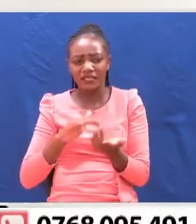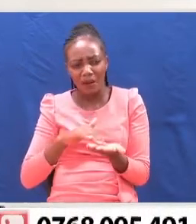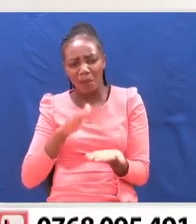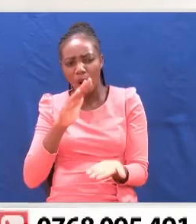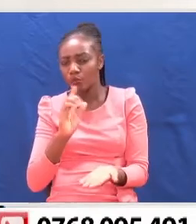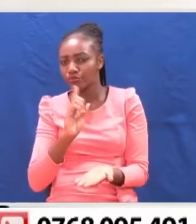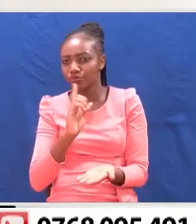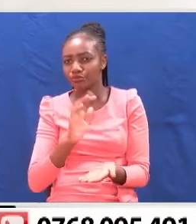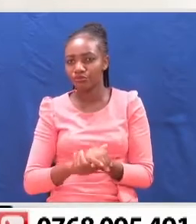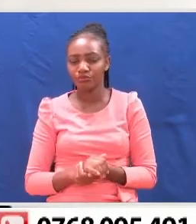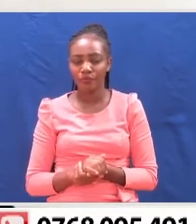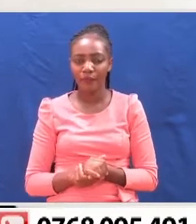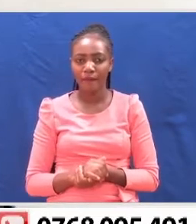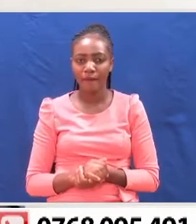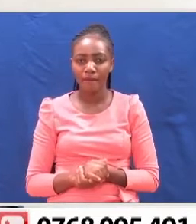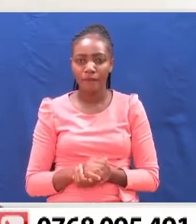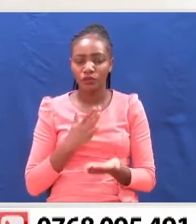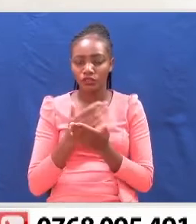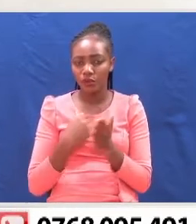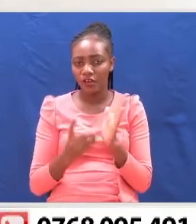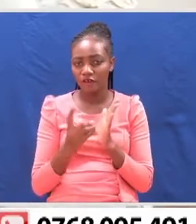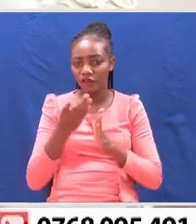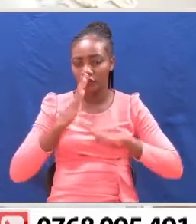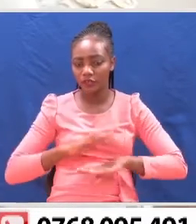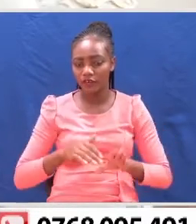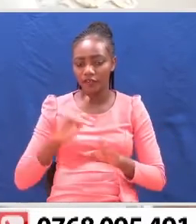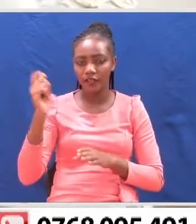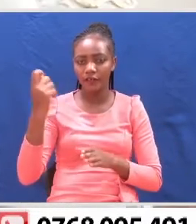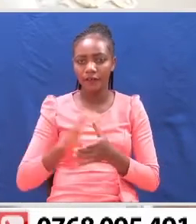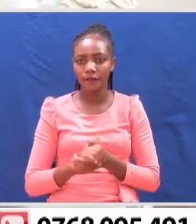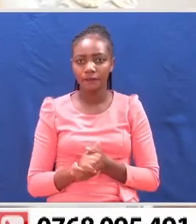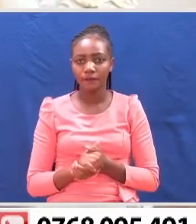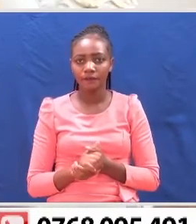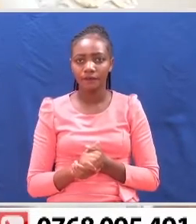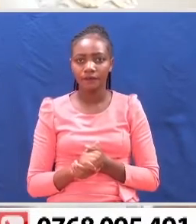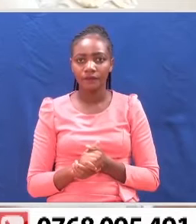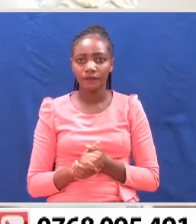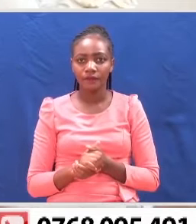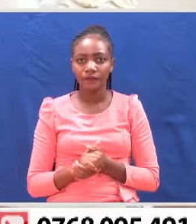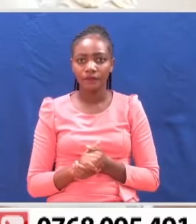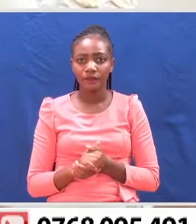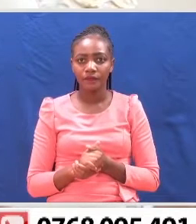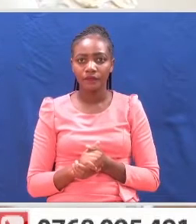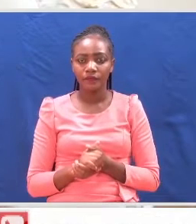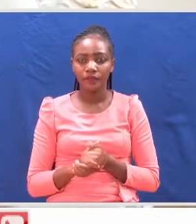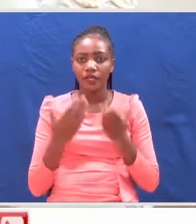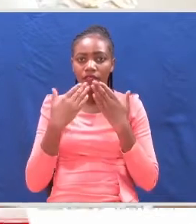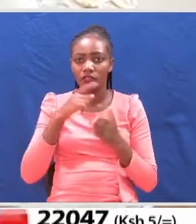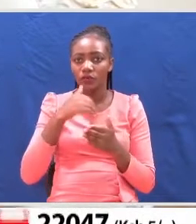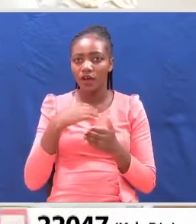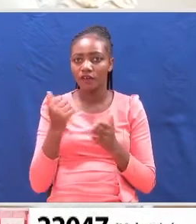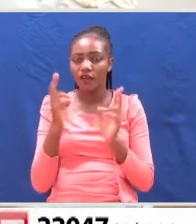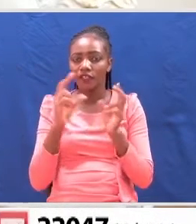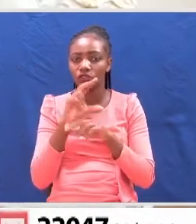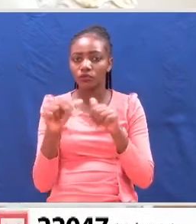ili inji iweze kujiendelesha kimaendeleo. Asante kulijibu hilo. Kuna swala